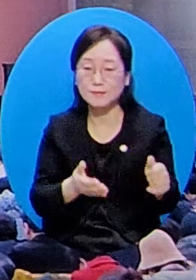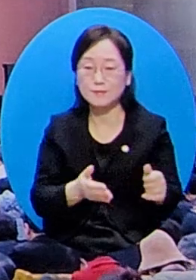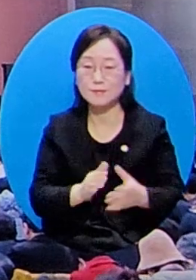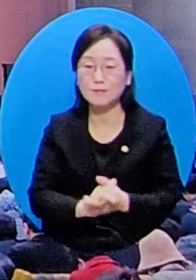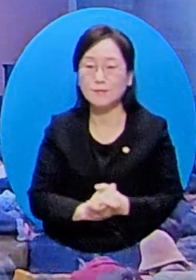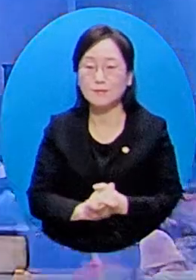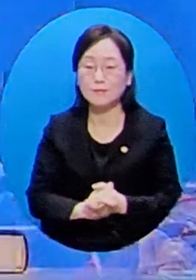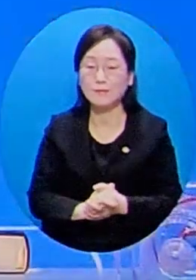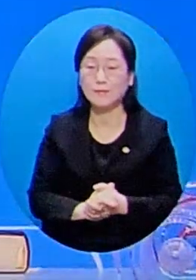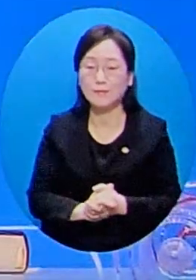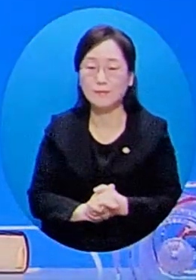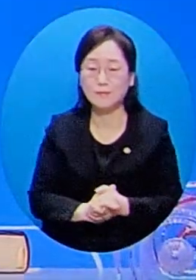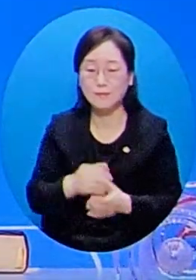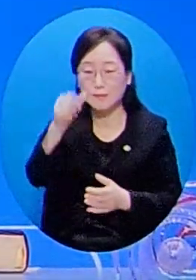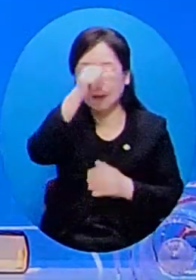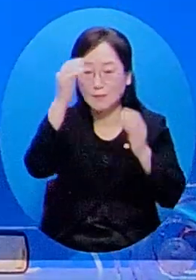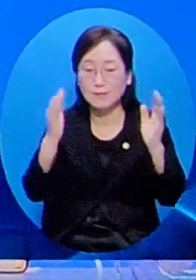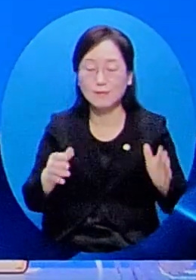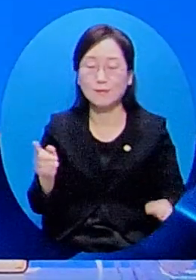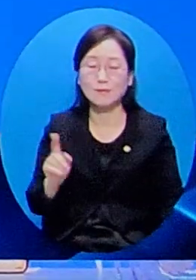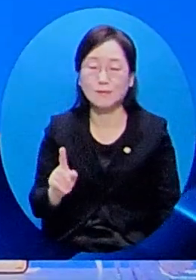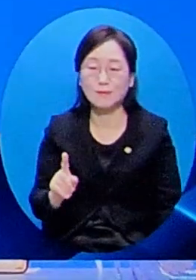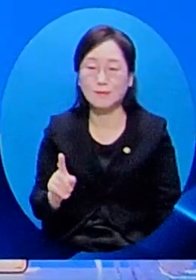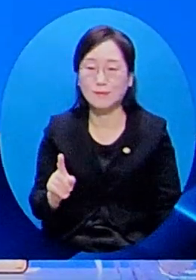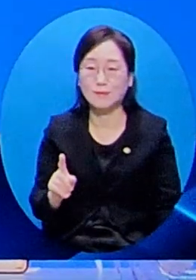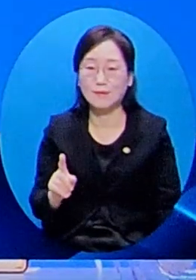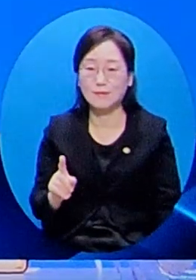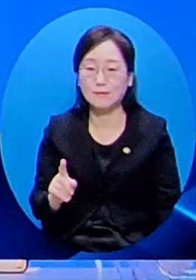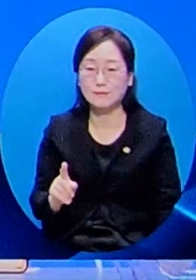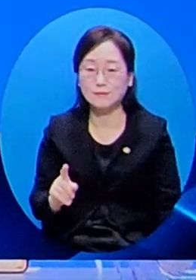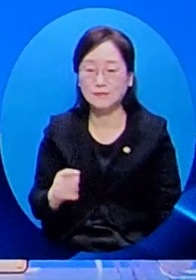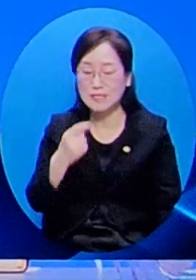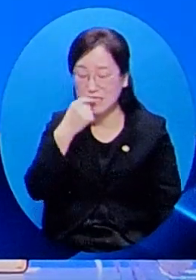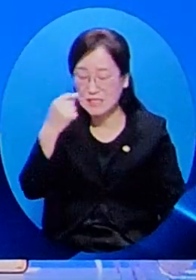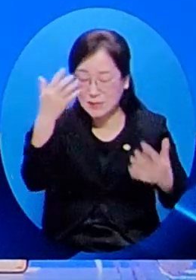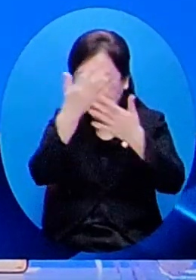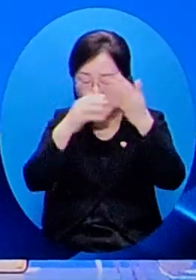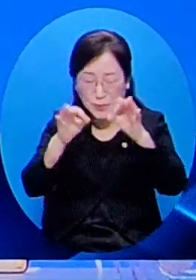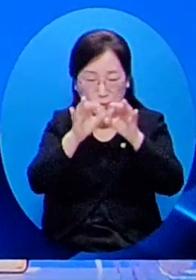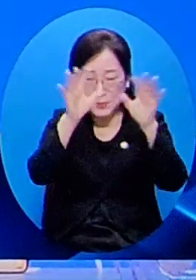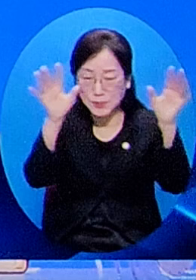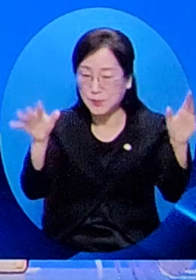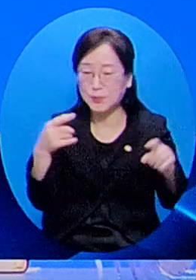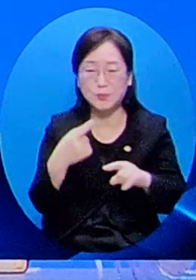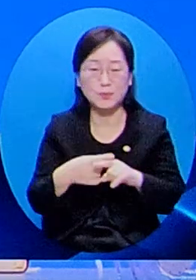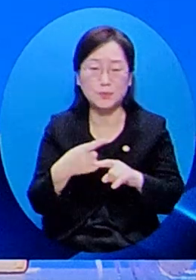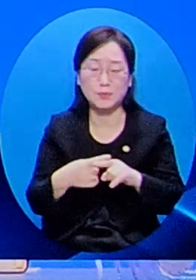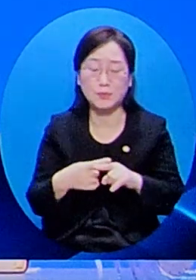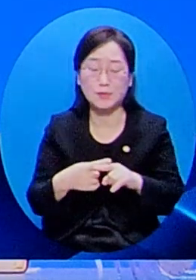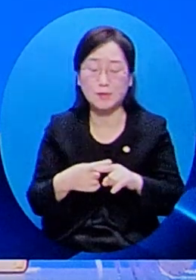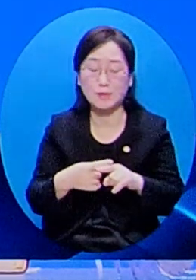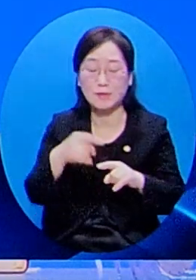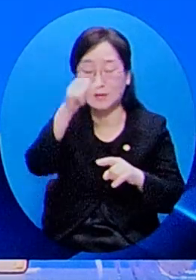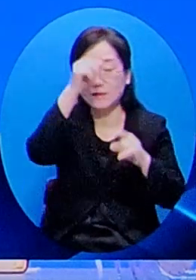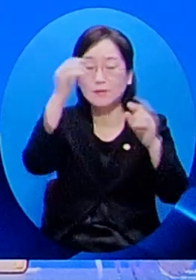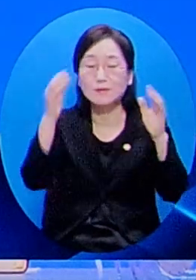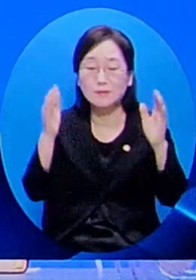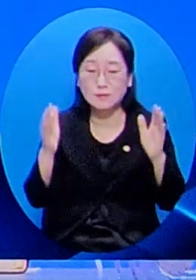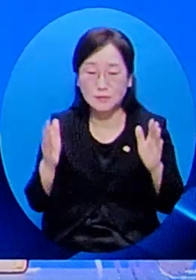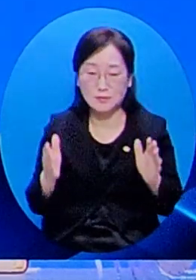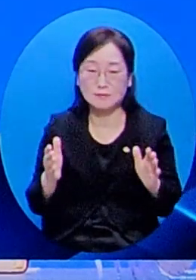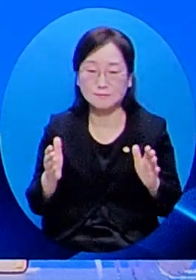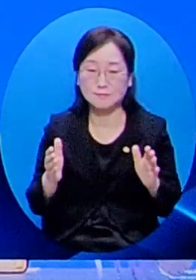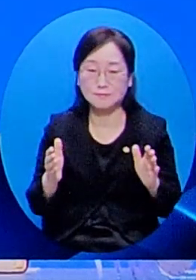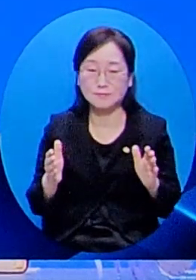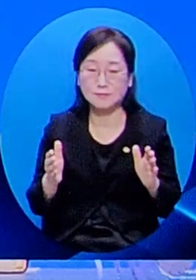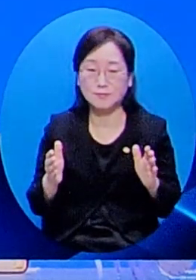주시기 바랍니다. 너 인생이 무엇이냐? 잠시 있다 사라지는 안개니라. 아침 안개처럼 쉬 사라지는